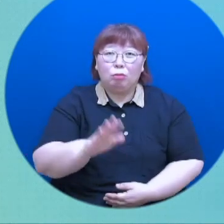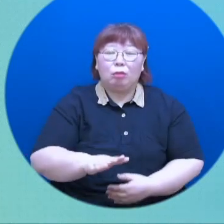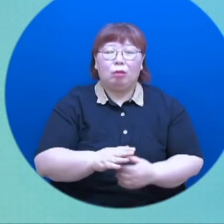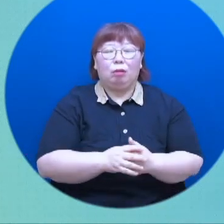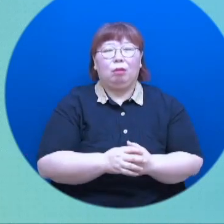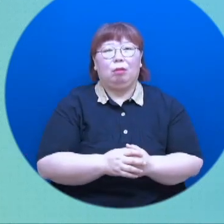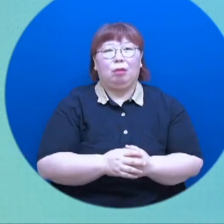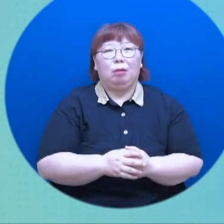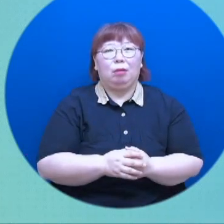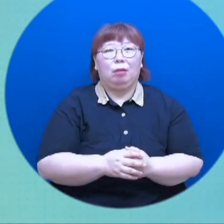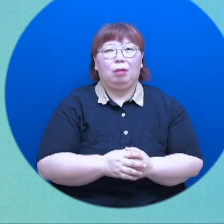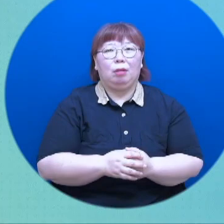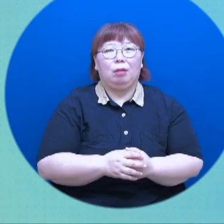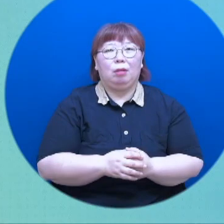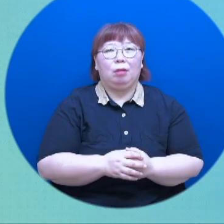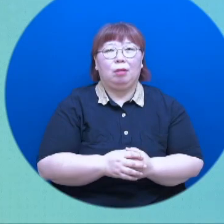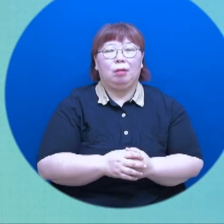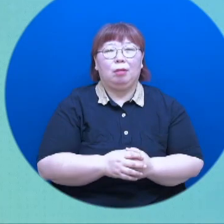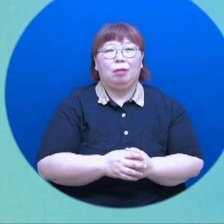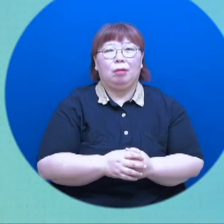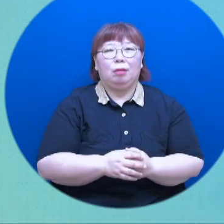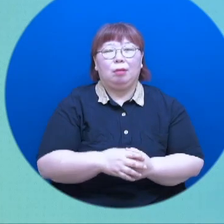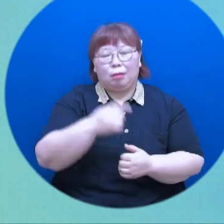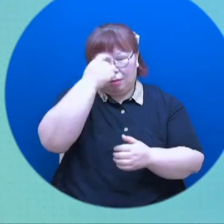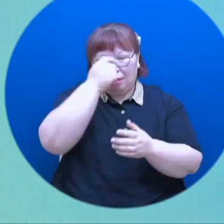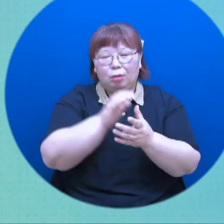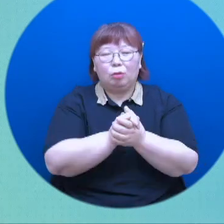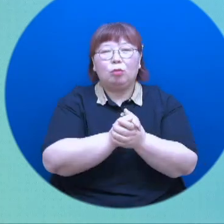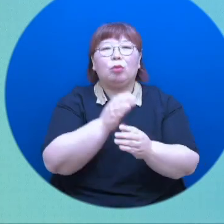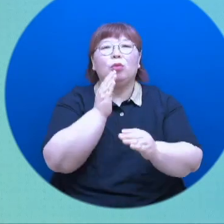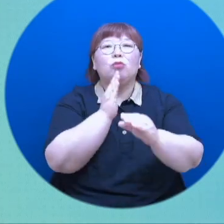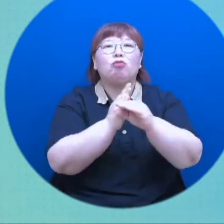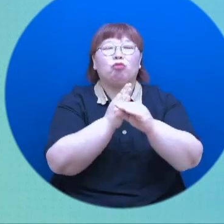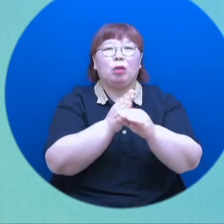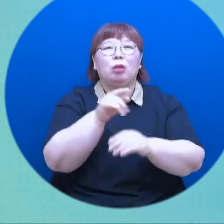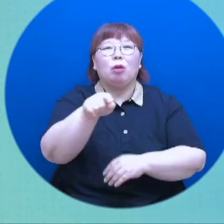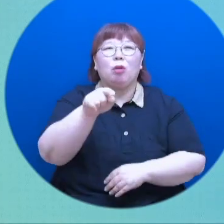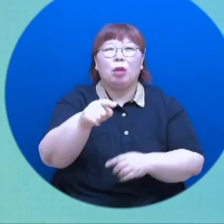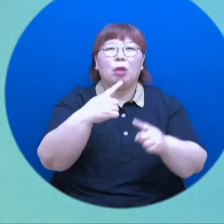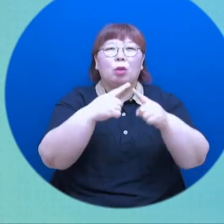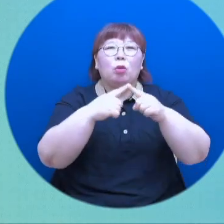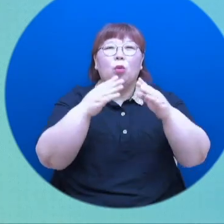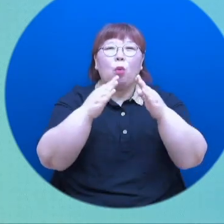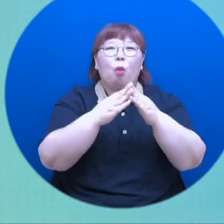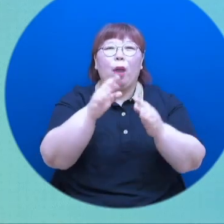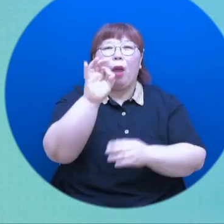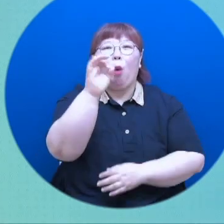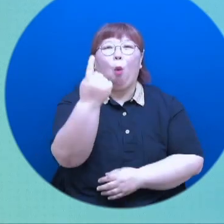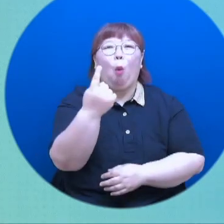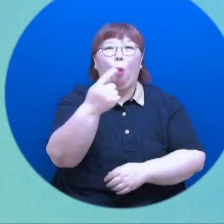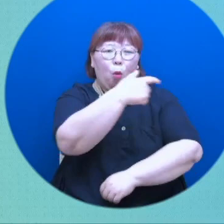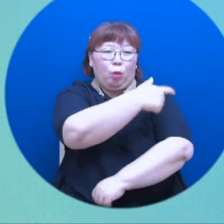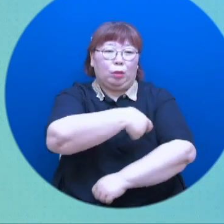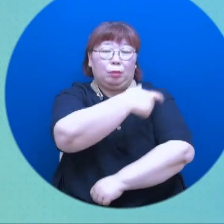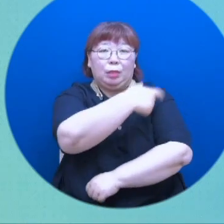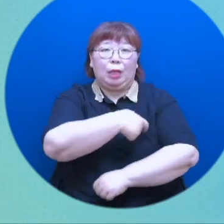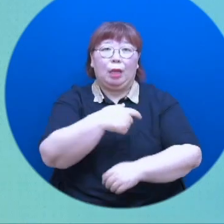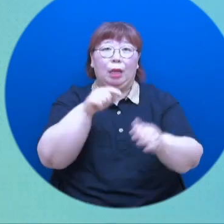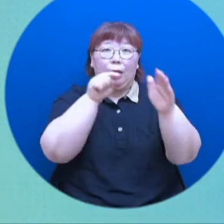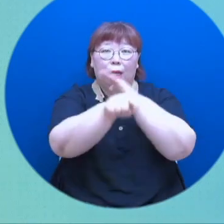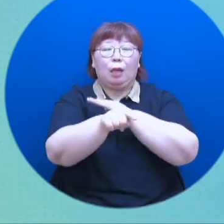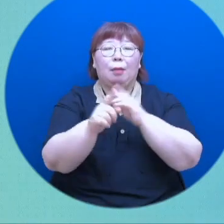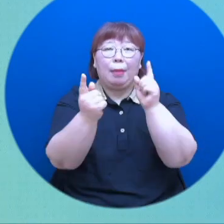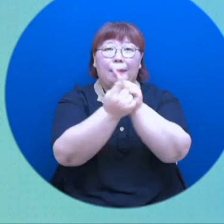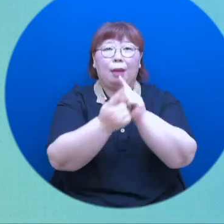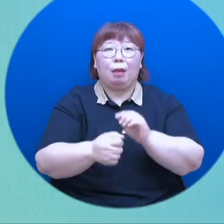없잖아요. 그런데 기도하는데 너희 교회에 오집사를 찾아가라는 말씀이 있어요.